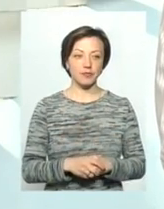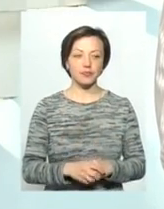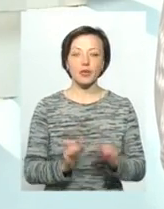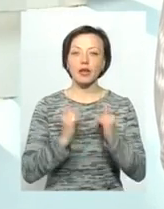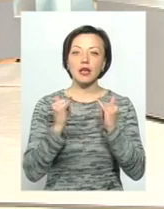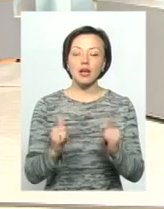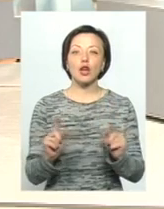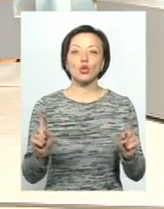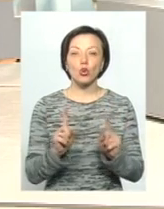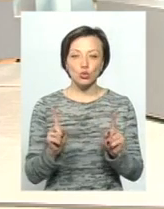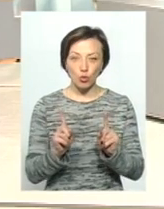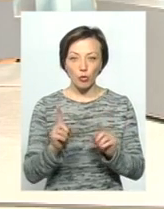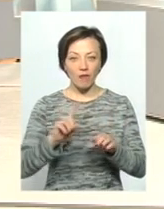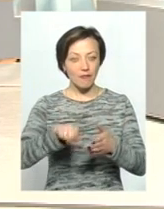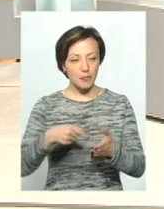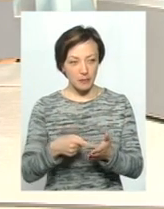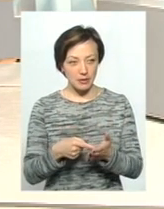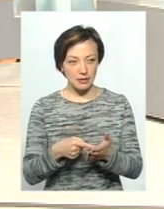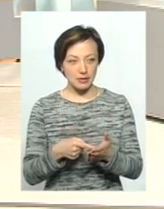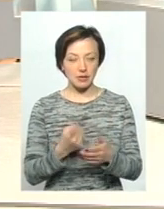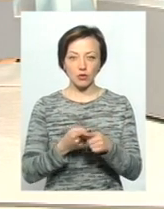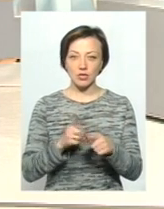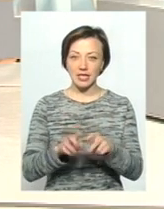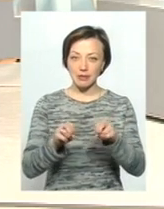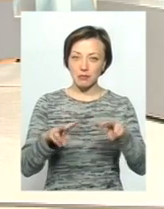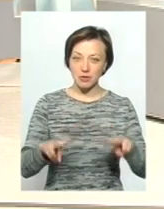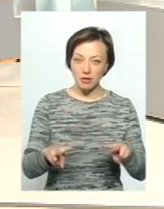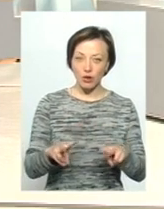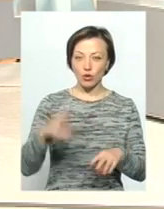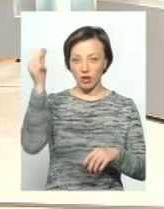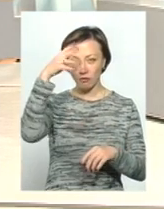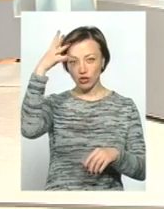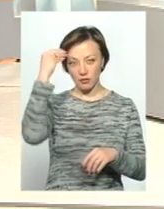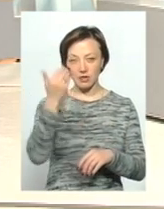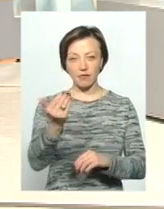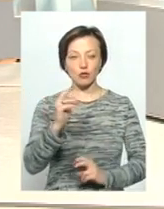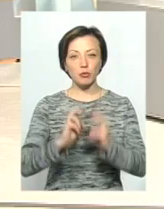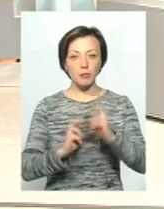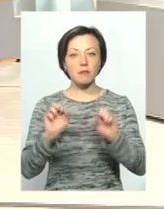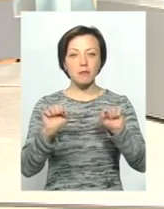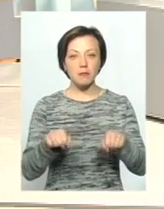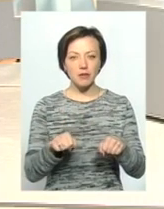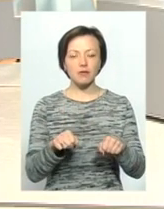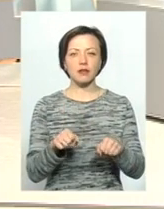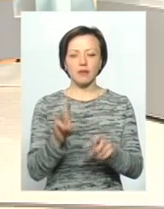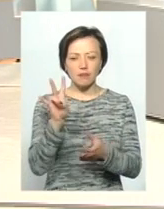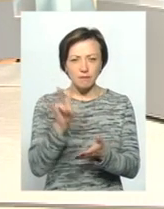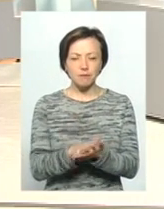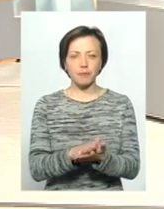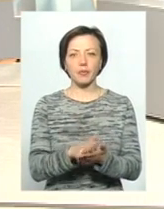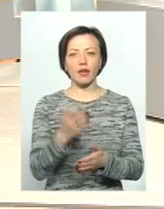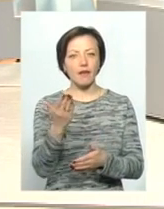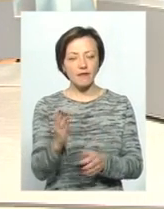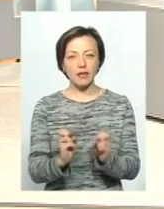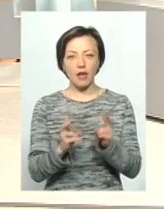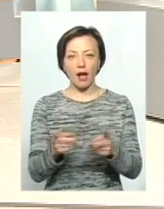того, щоб в місті от той фахівець, який навчився на вашому підприємстві, міг закріпитися, а ви,